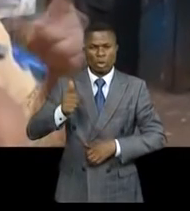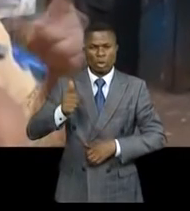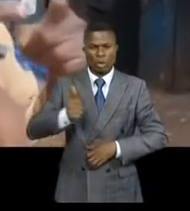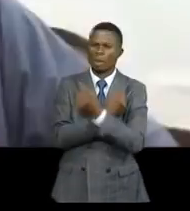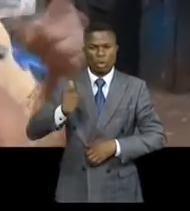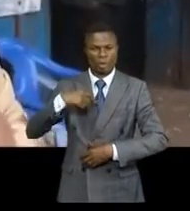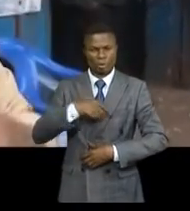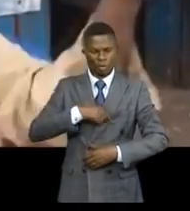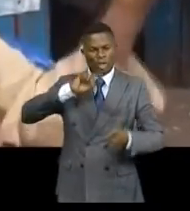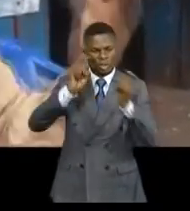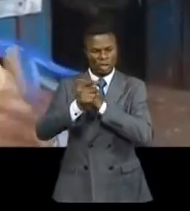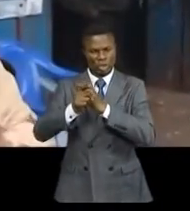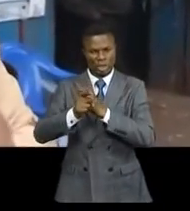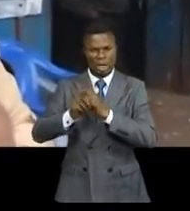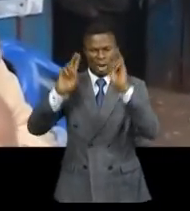élu. Seulement